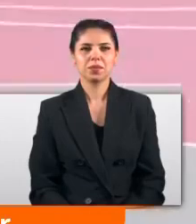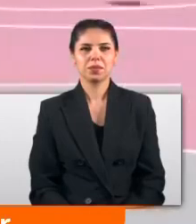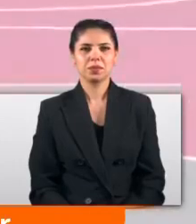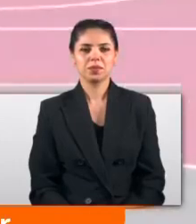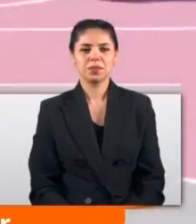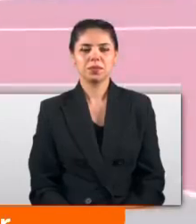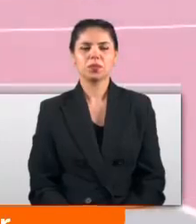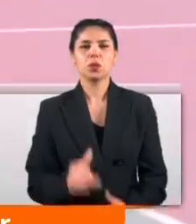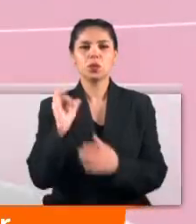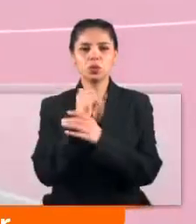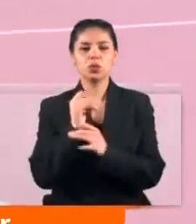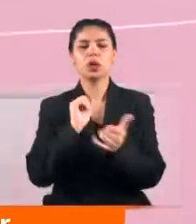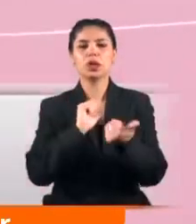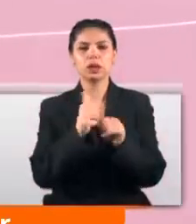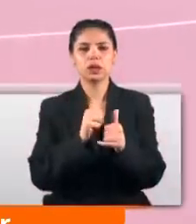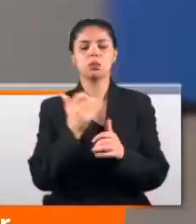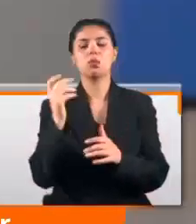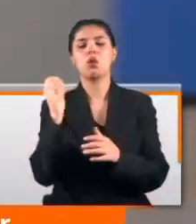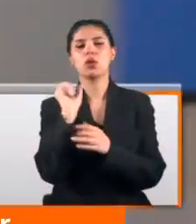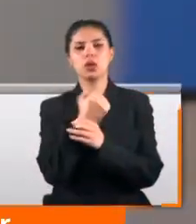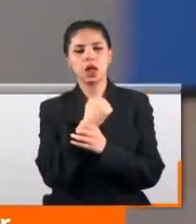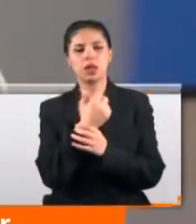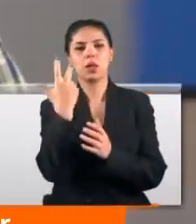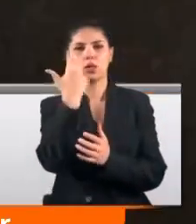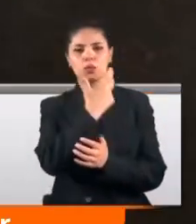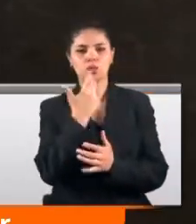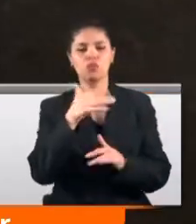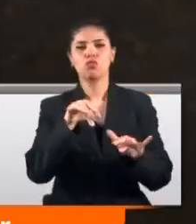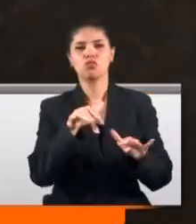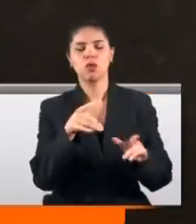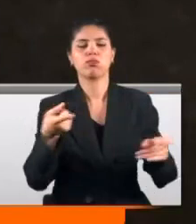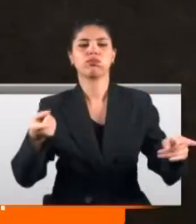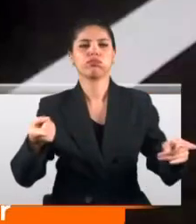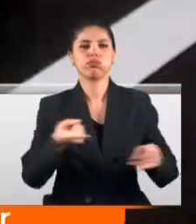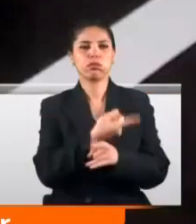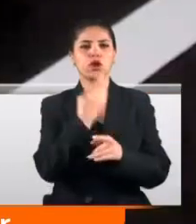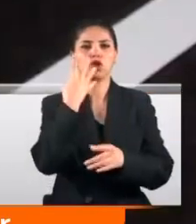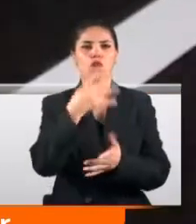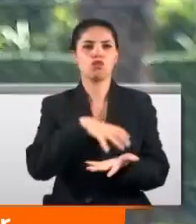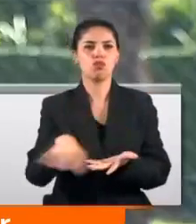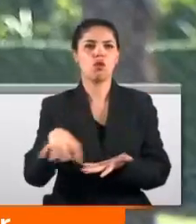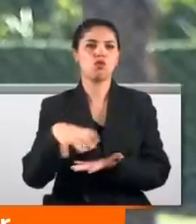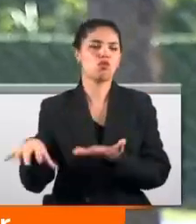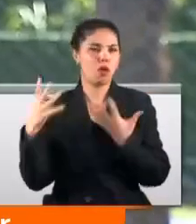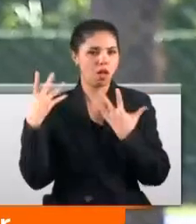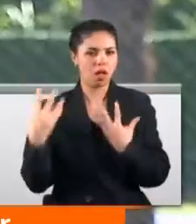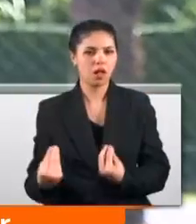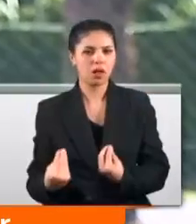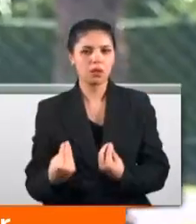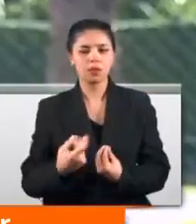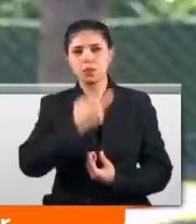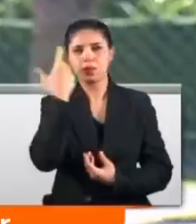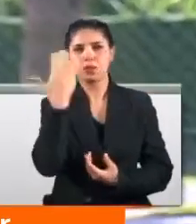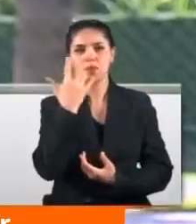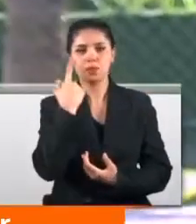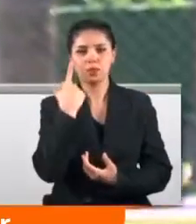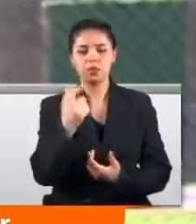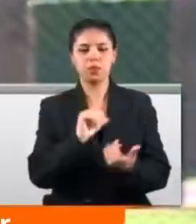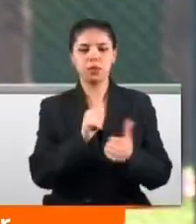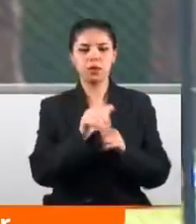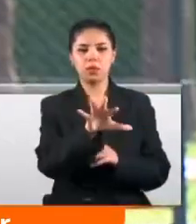söylemeliyiz. Kurslarda spor, görsel sanatlar, müzik ve bilişim olmak üzere 4 alan olacak. Yaz okulu kapsamında spor